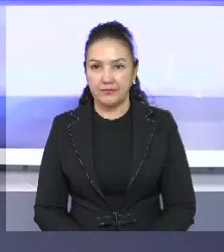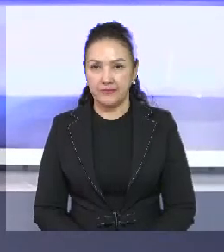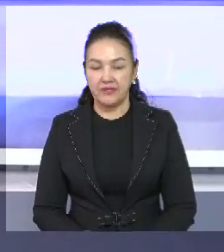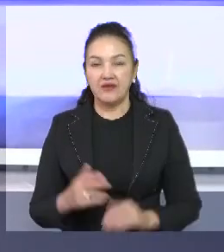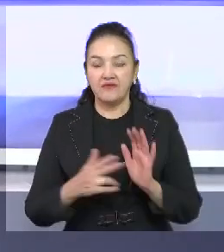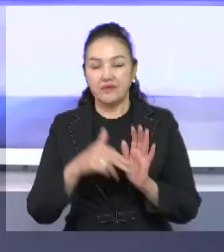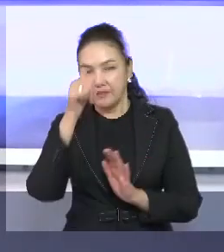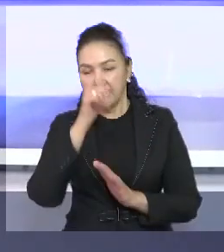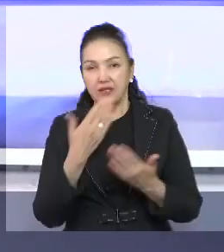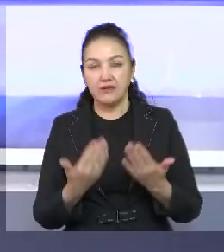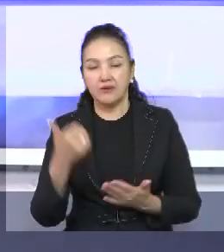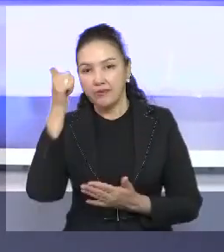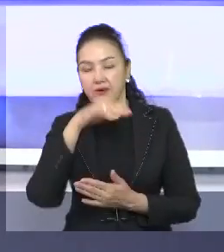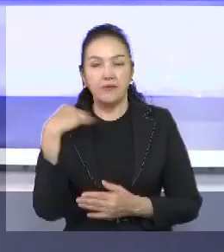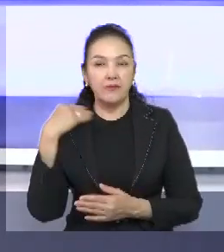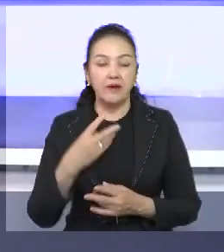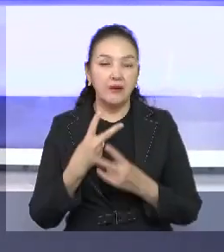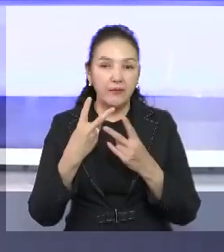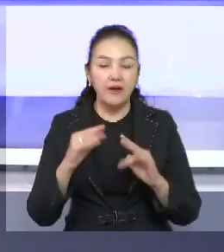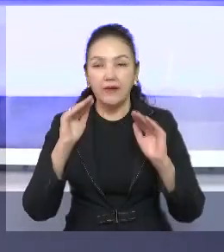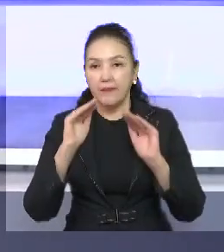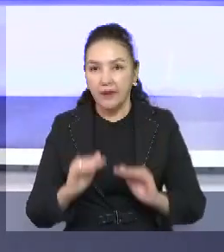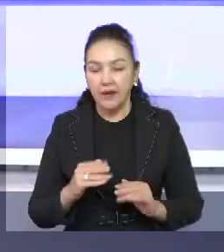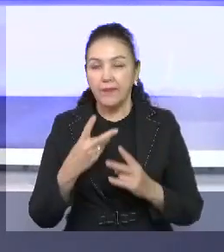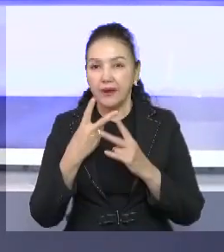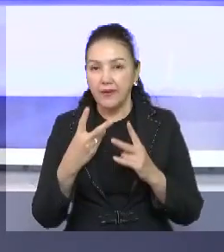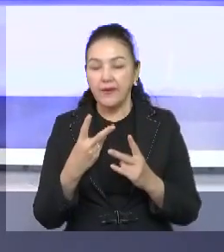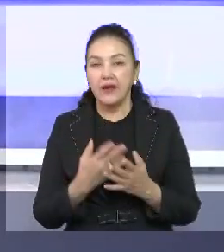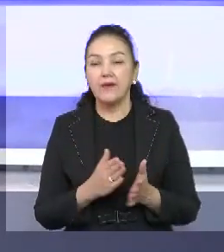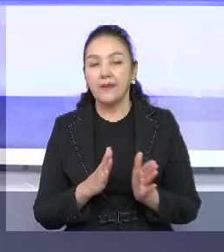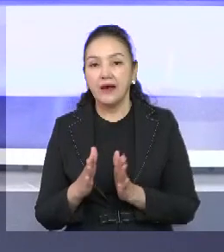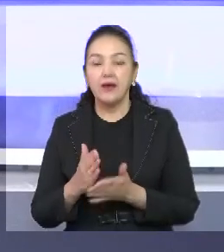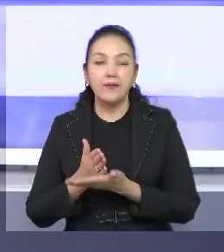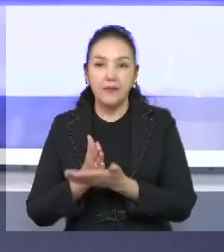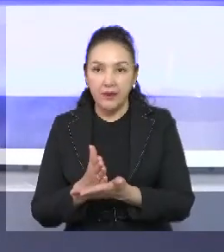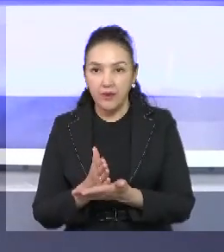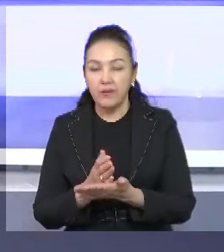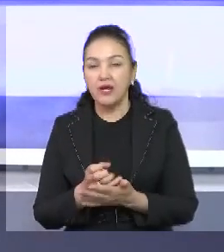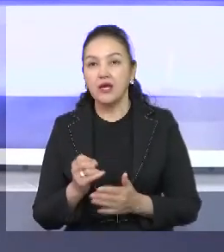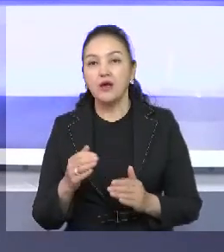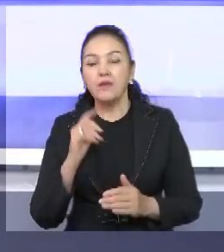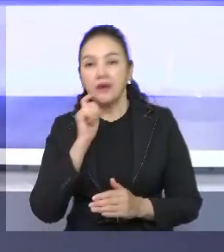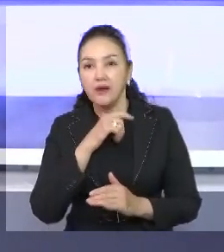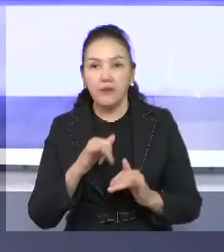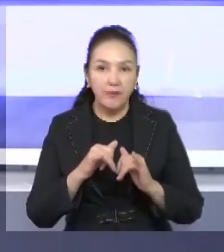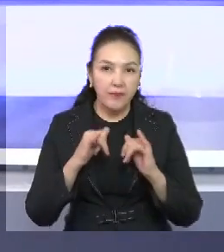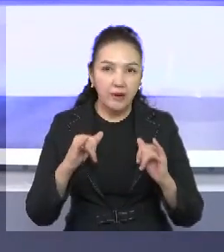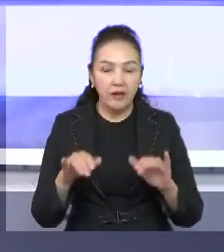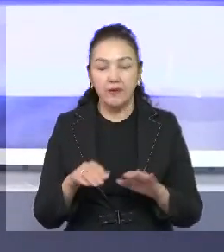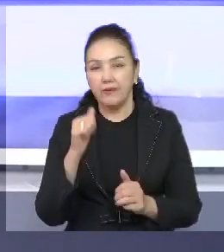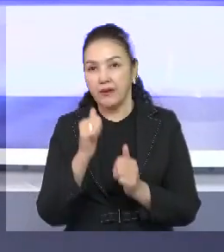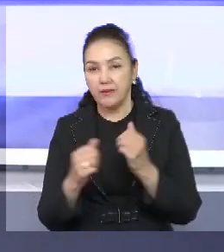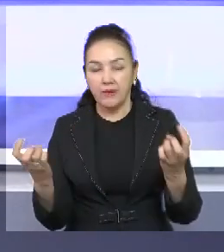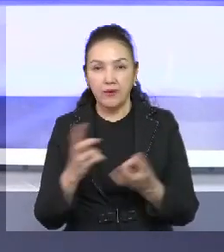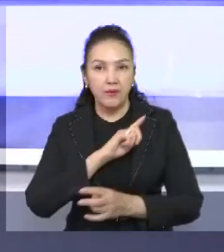за 8 месяцев текущего года в Актобе наблюдается снижение показателей по ряду основных направлений социально-экономического развития в частности